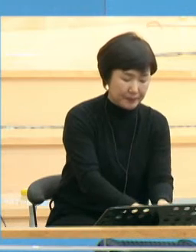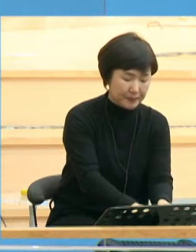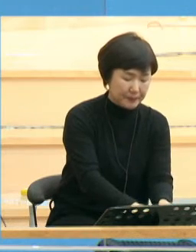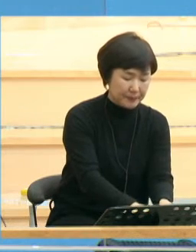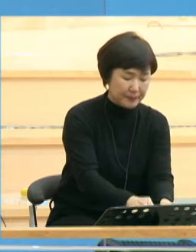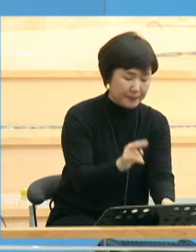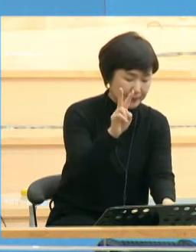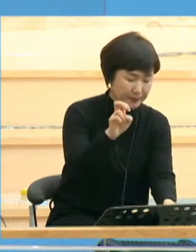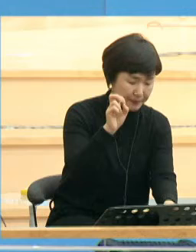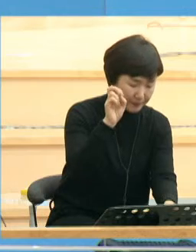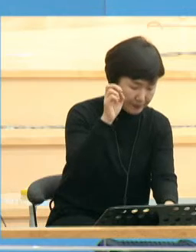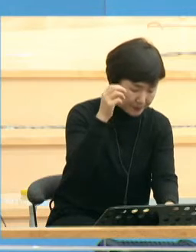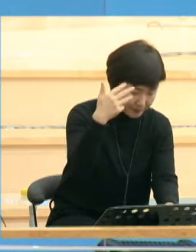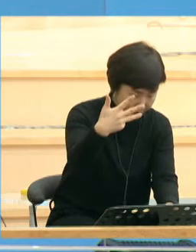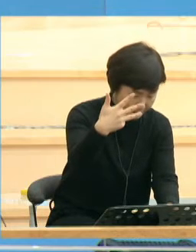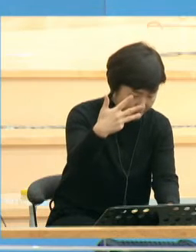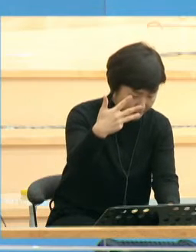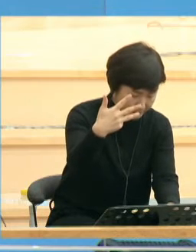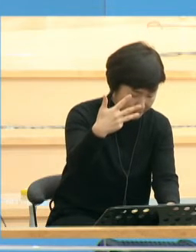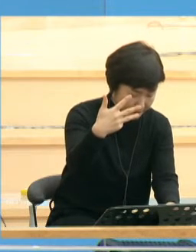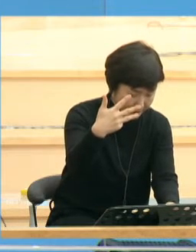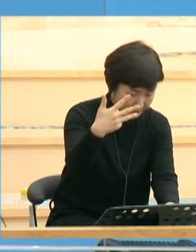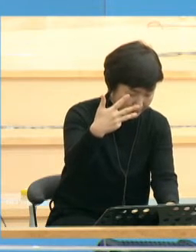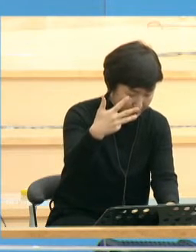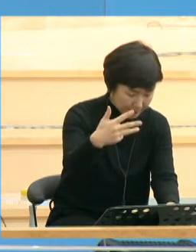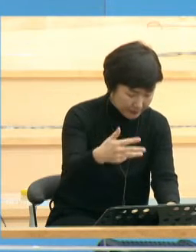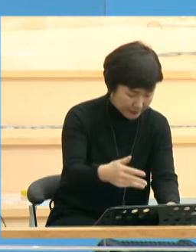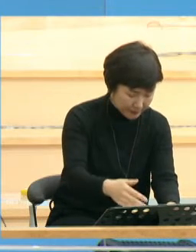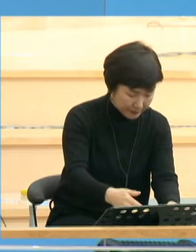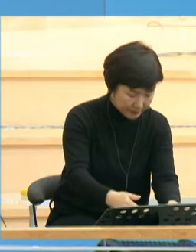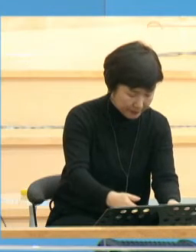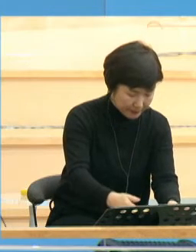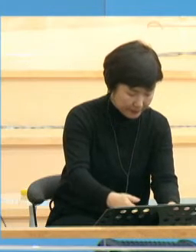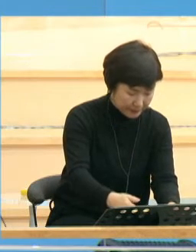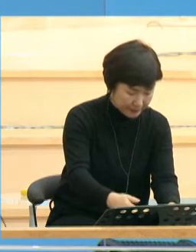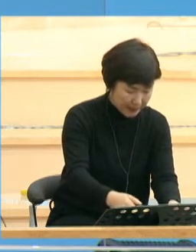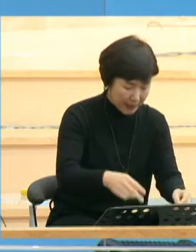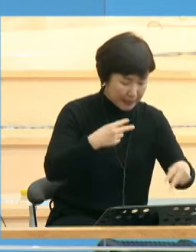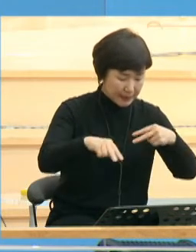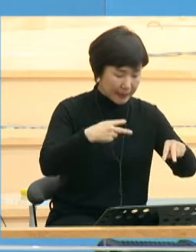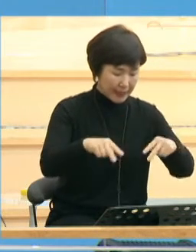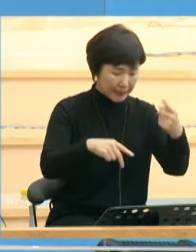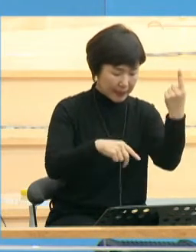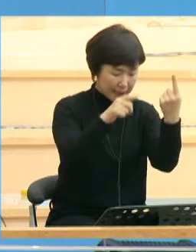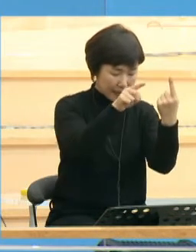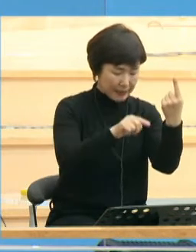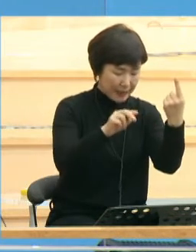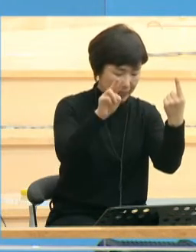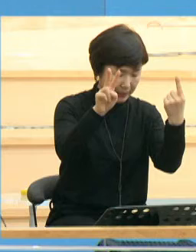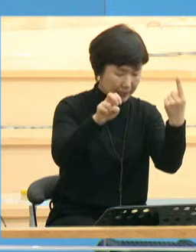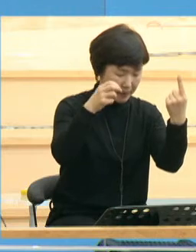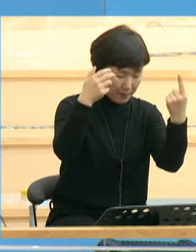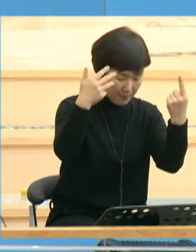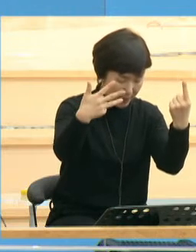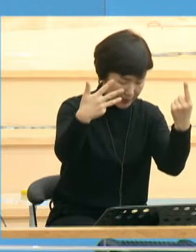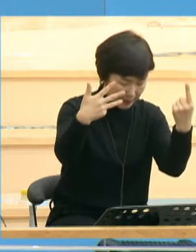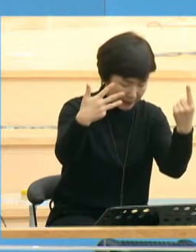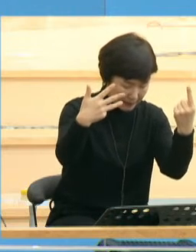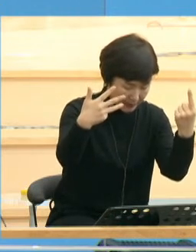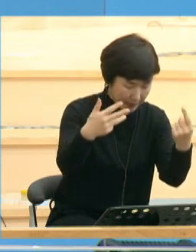28절 쫓아내지 못하는 정도가 아니고 함께 거하는 정도가 아니고 1장 28절